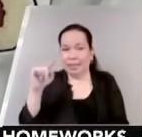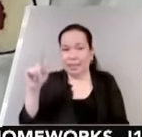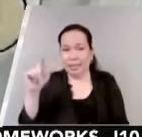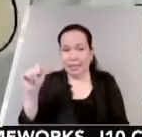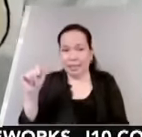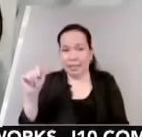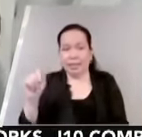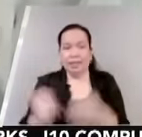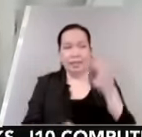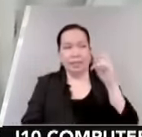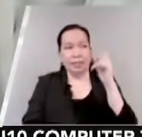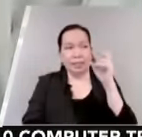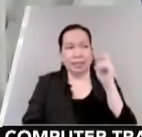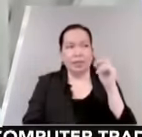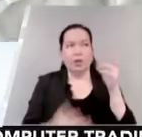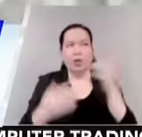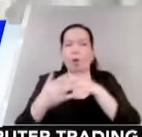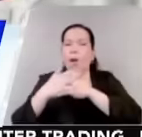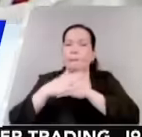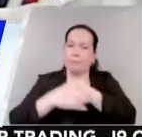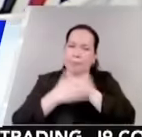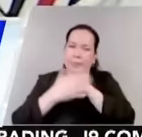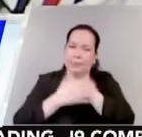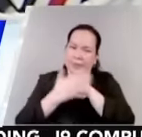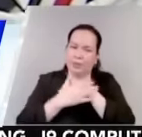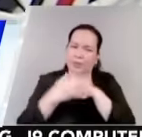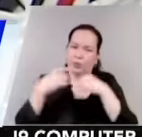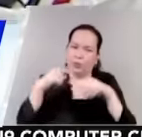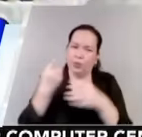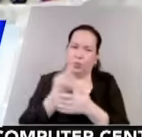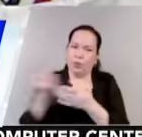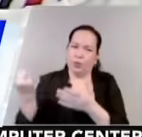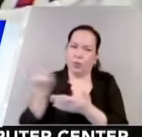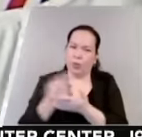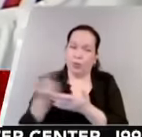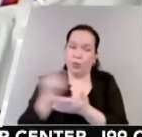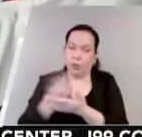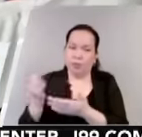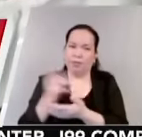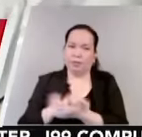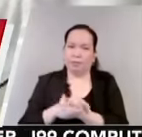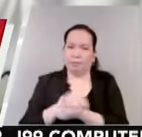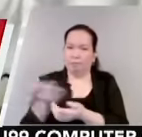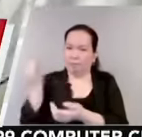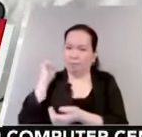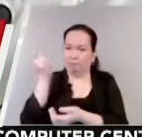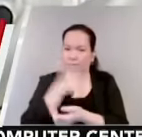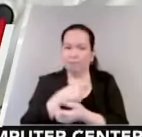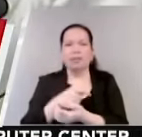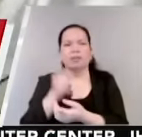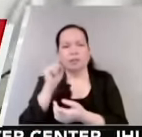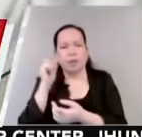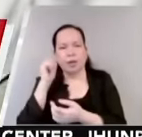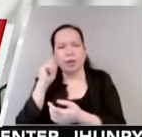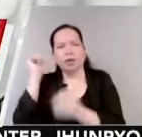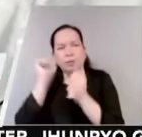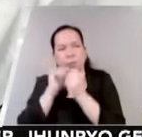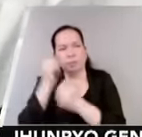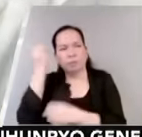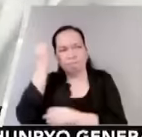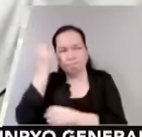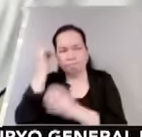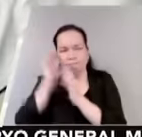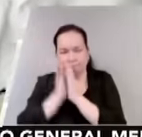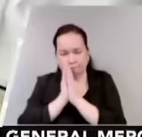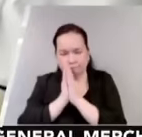naman ang Holy Week destination. But of course, hindi rin mawawala yung pagninilay-nilay. Importante yan